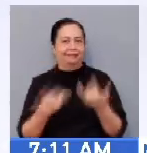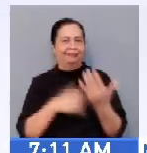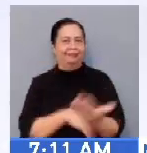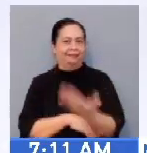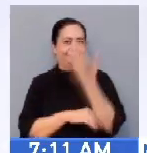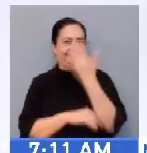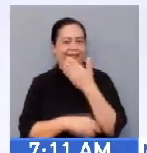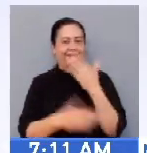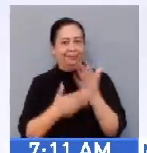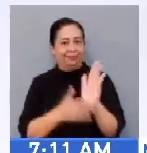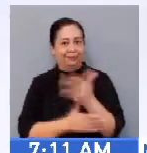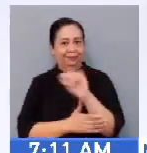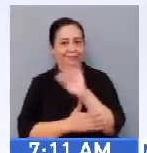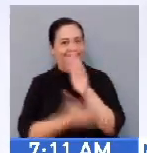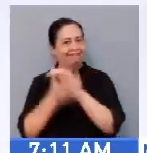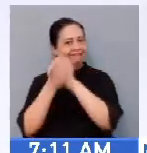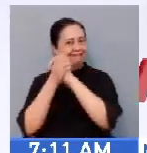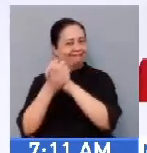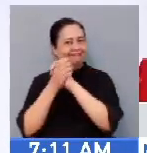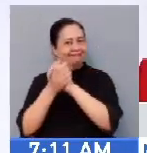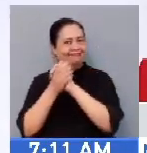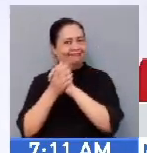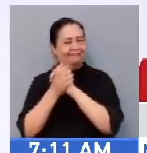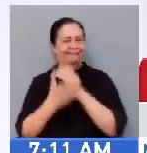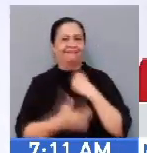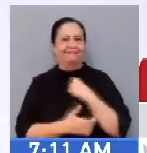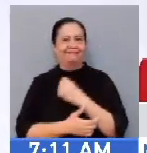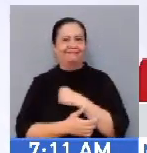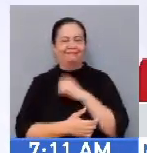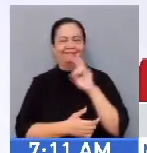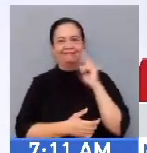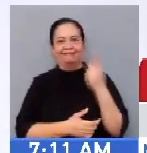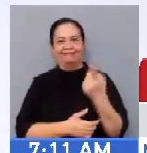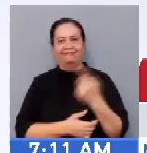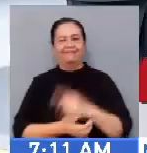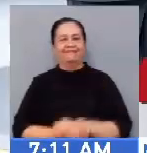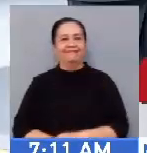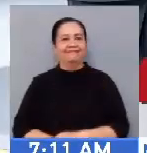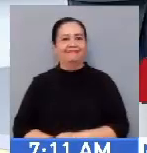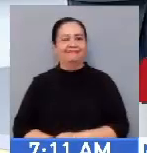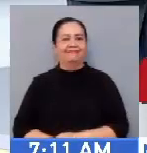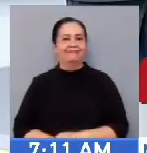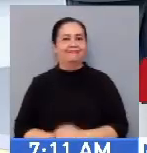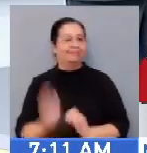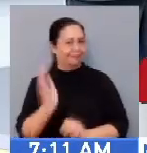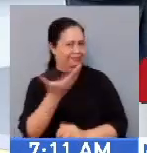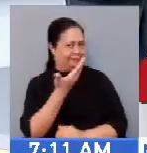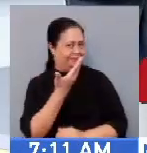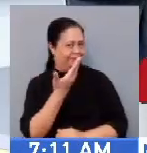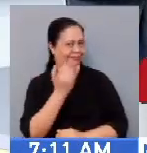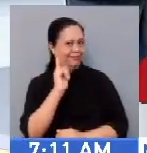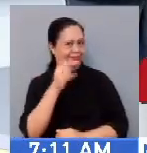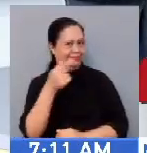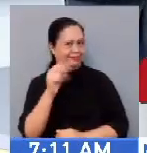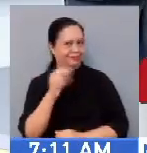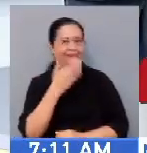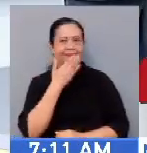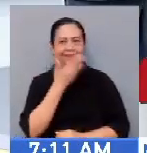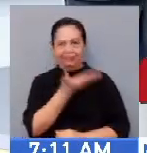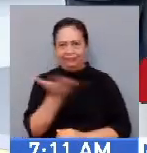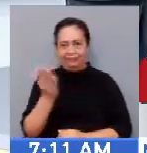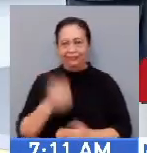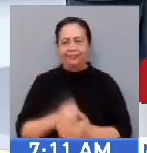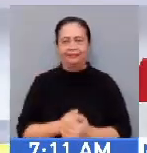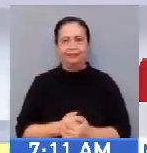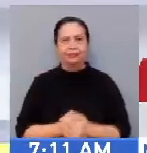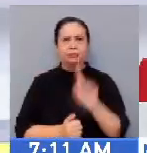congratulations, Senator Ontiveros! Magandang umaga po, Igan. Salamat po sa inyo. Kayo pong kaisa-isang